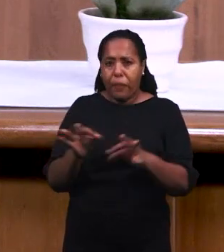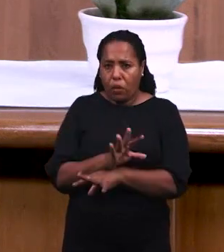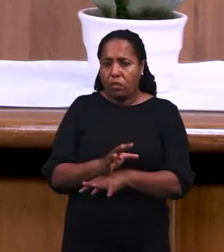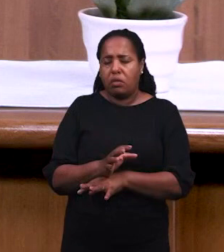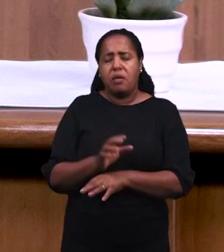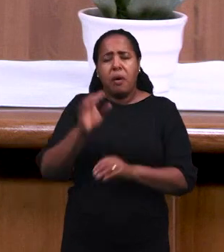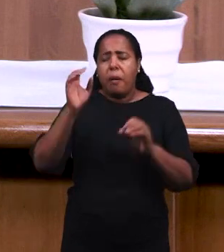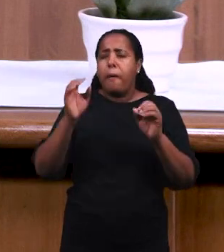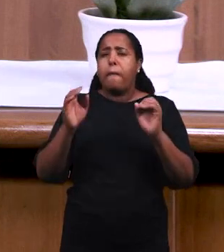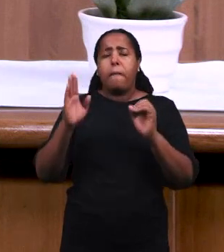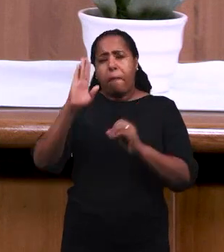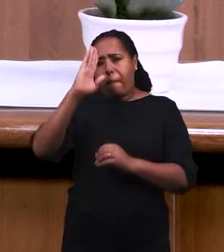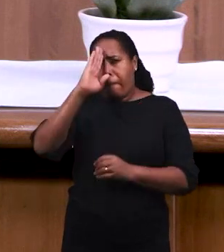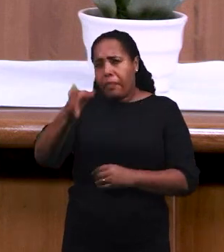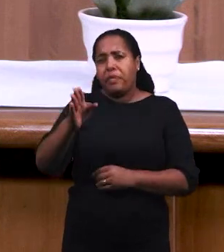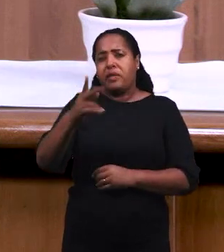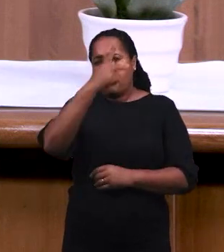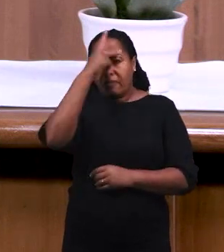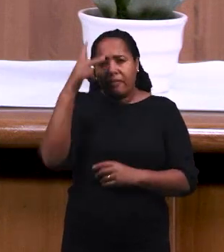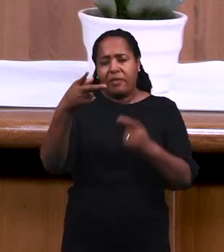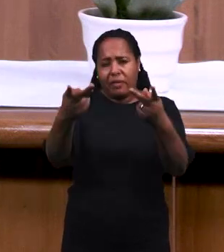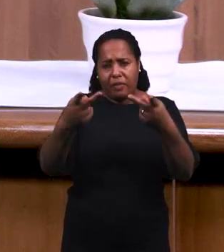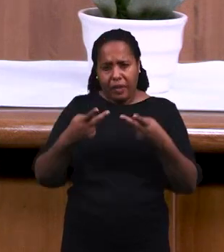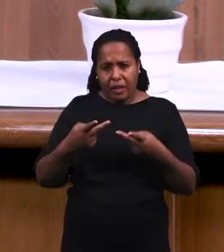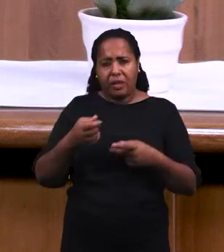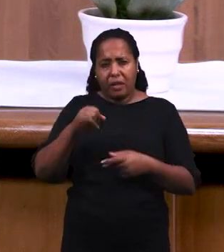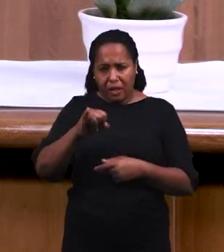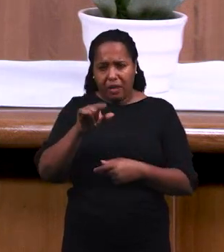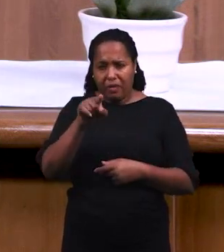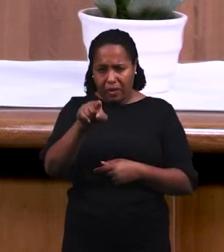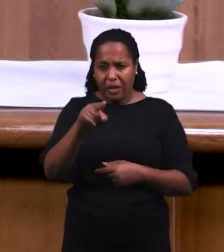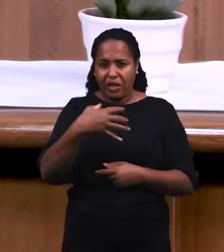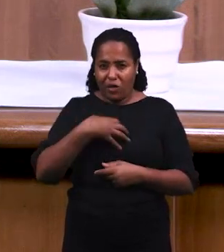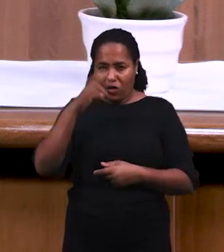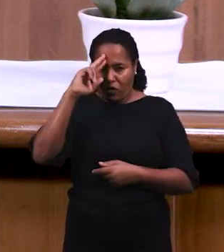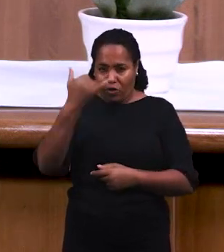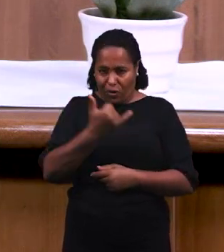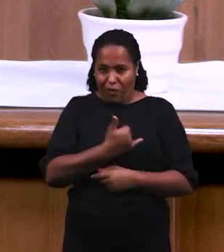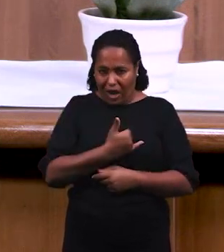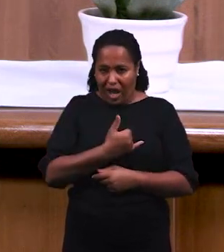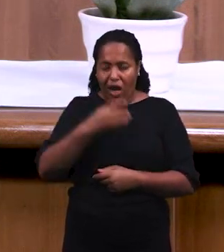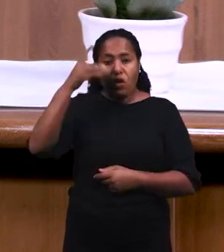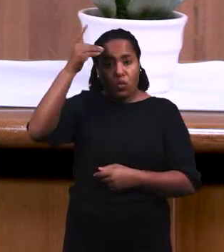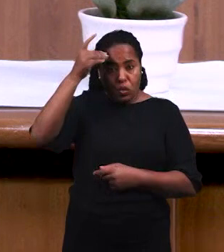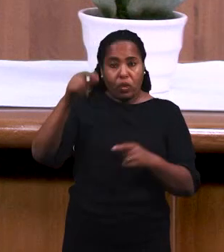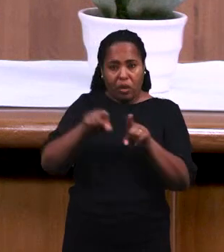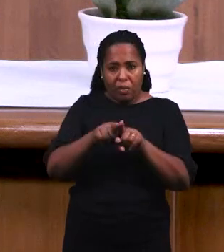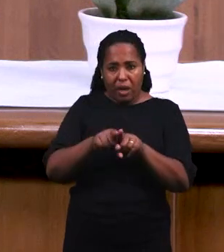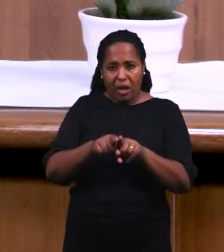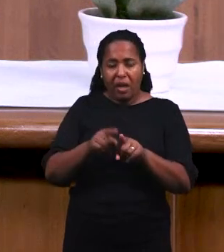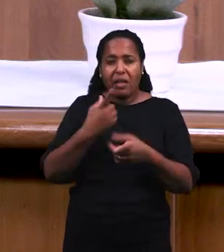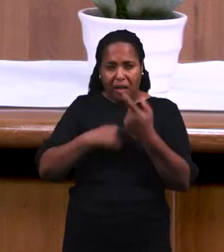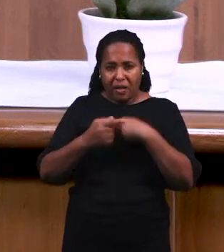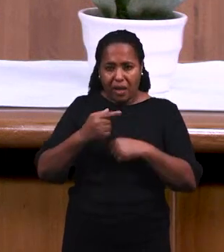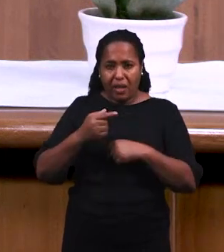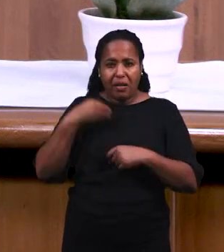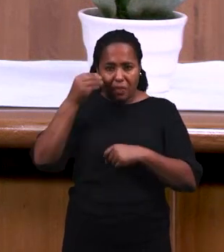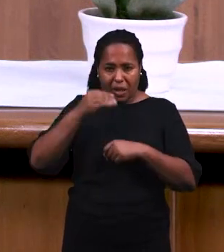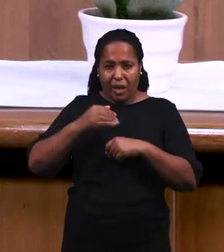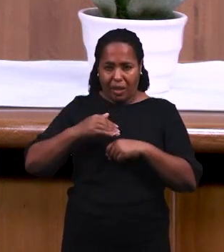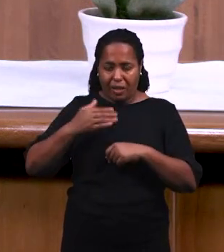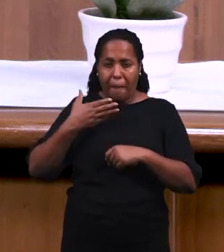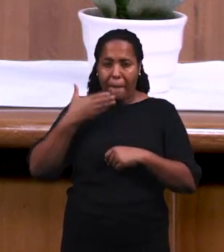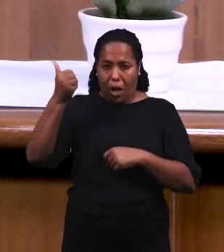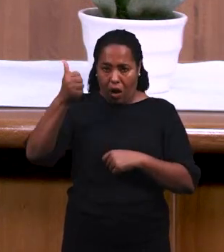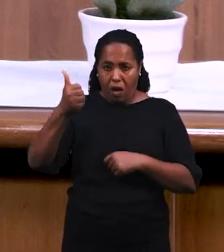услышать вас. Если вы почувствуете, что Бог проговорил к вам через духовные дары, вы хотите более глубокое